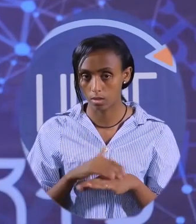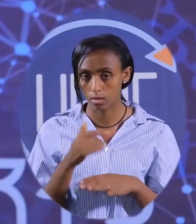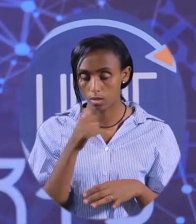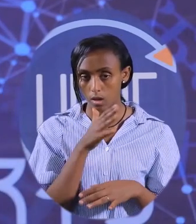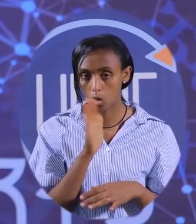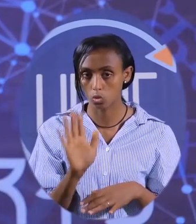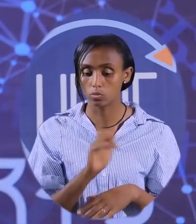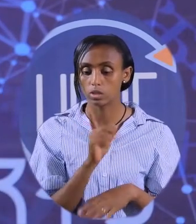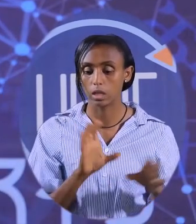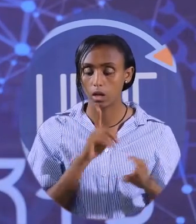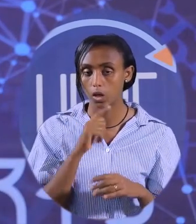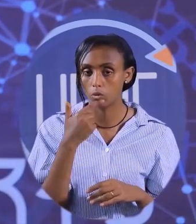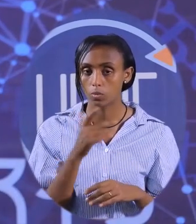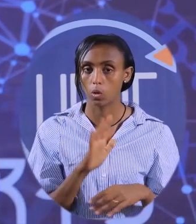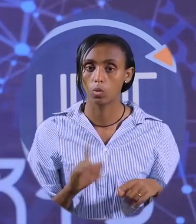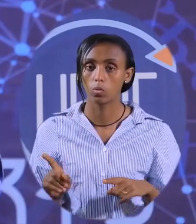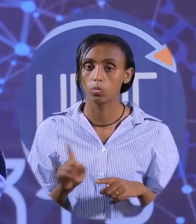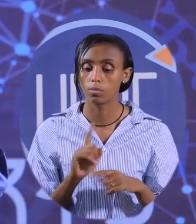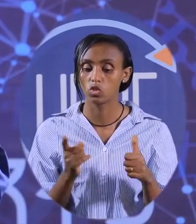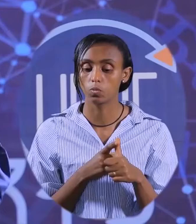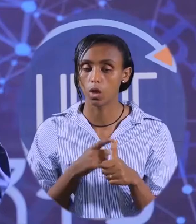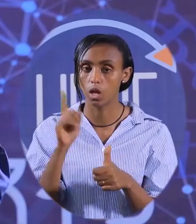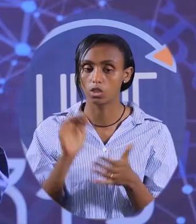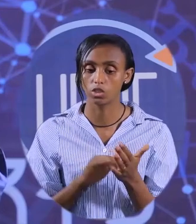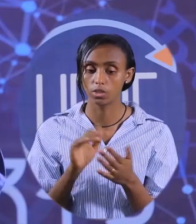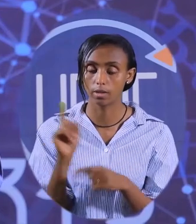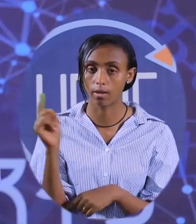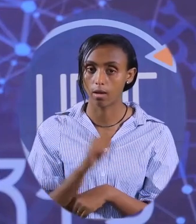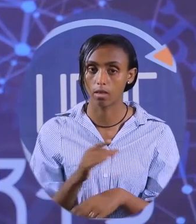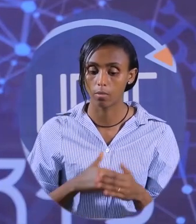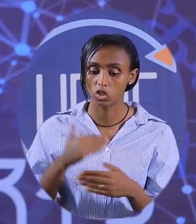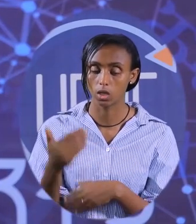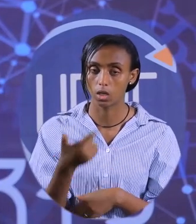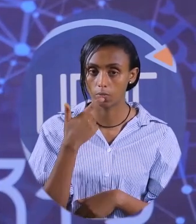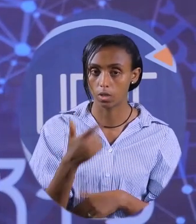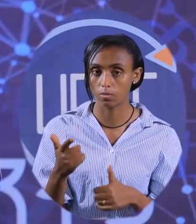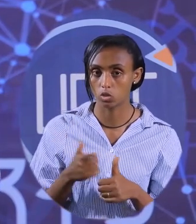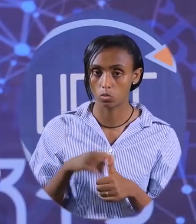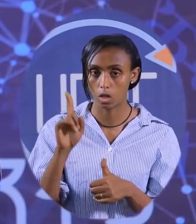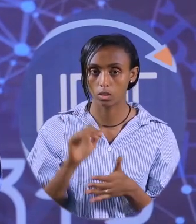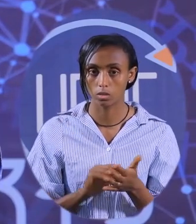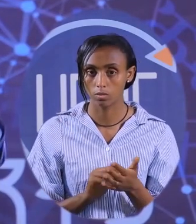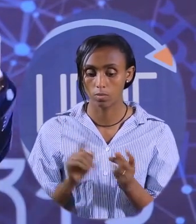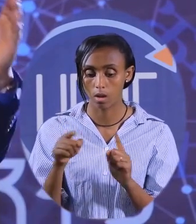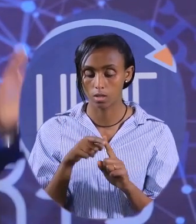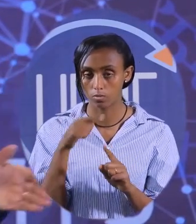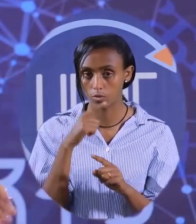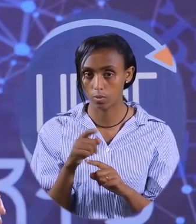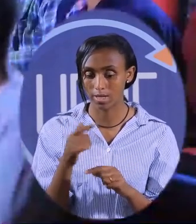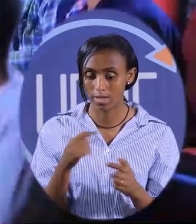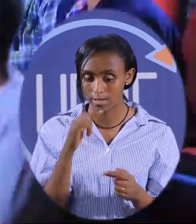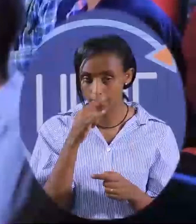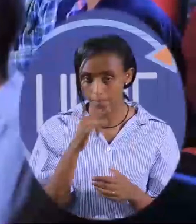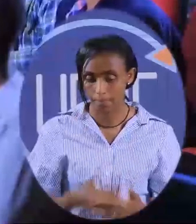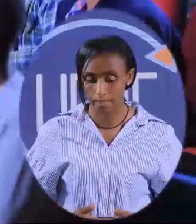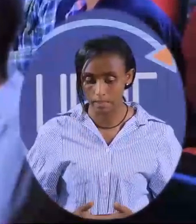ምን እየተደረገ ነው የሚለው የመጀመሪያዎቹ 1000 ቀናት ባሻገር የሚባል የፈርስት 1000 ዴይስ ፕላስ ይሄ ከጽንስ